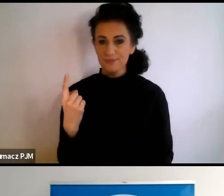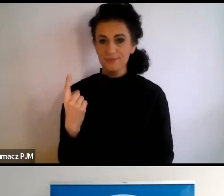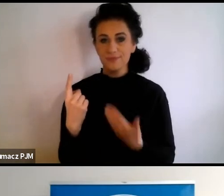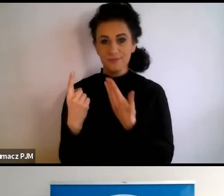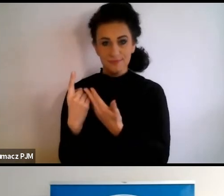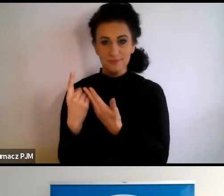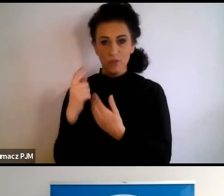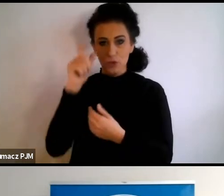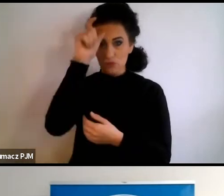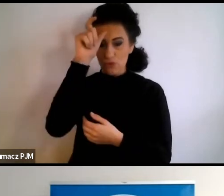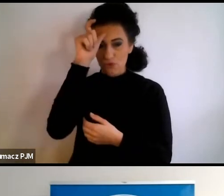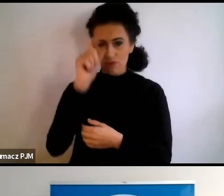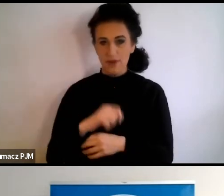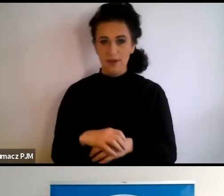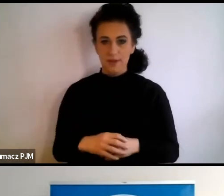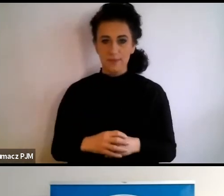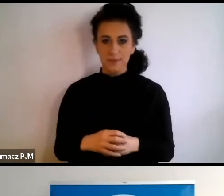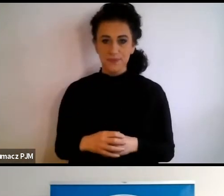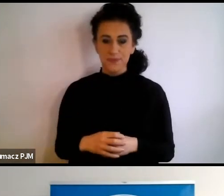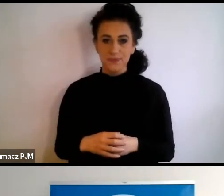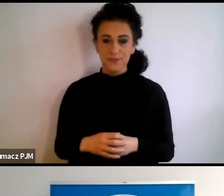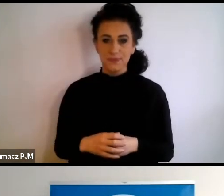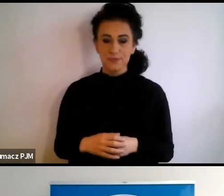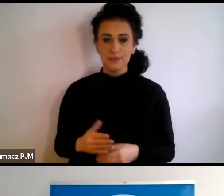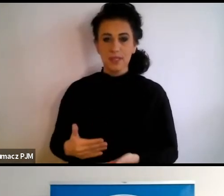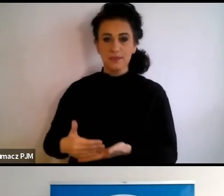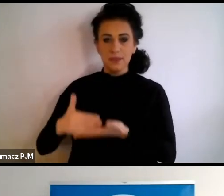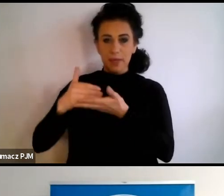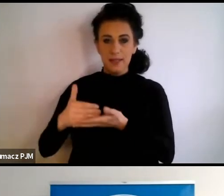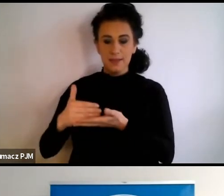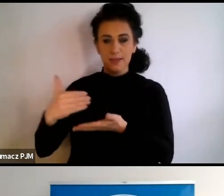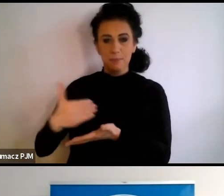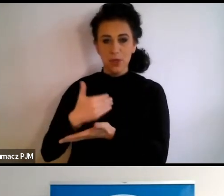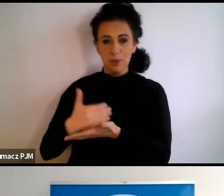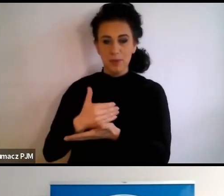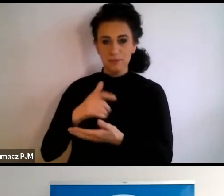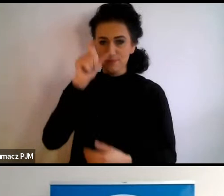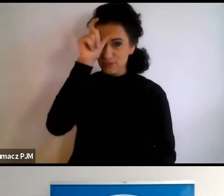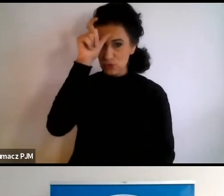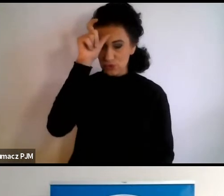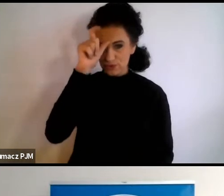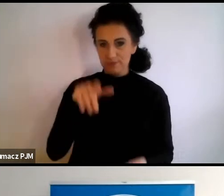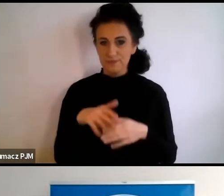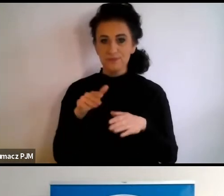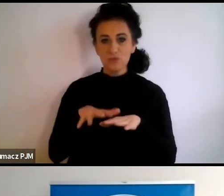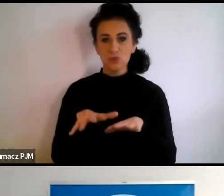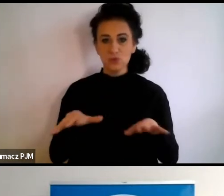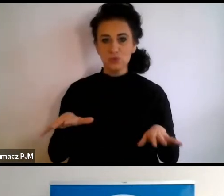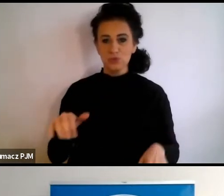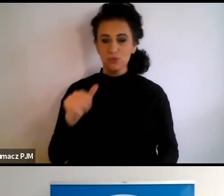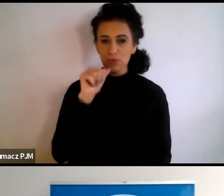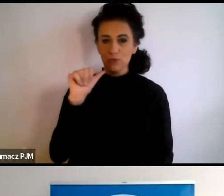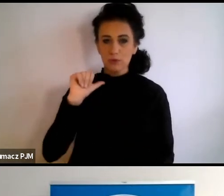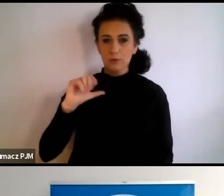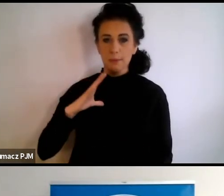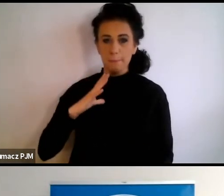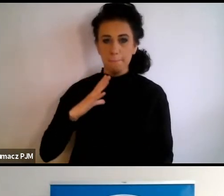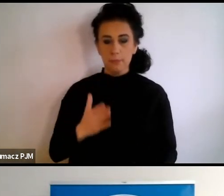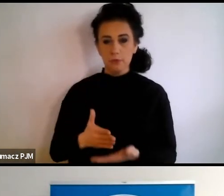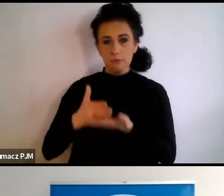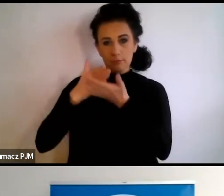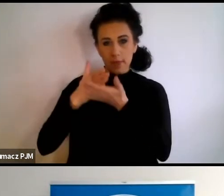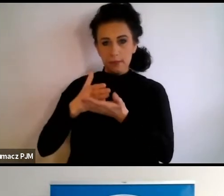ludzi i bez wsparcia ludzi. Wczoraj dużo mówione było między innymi o wsparciu